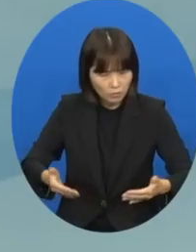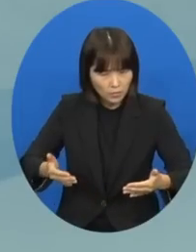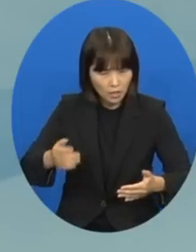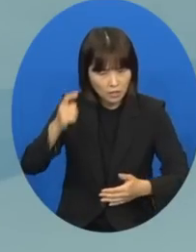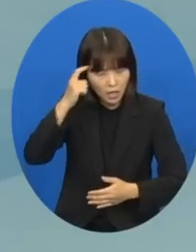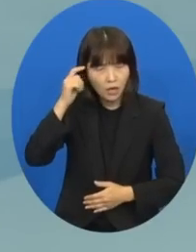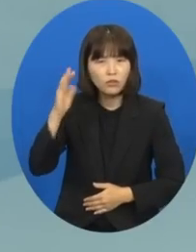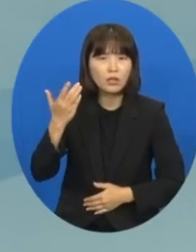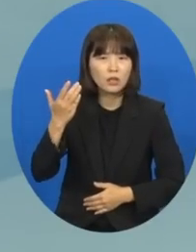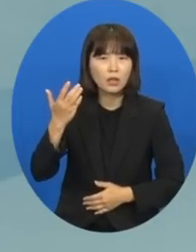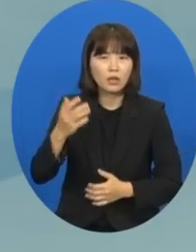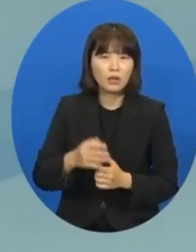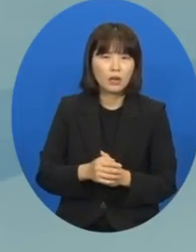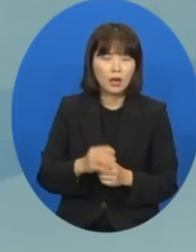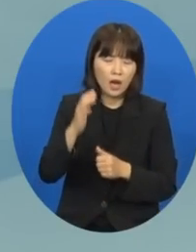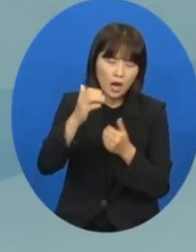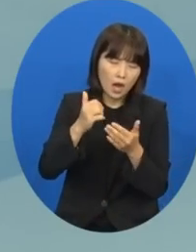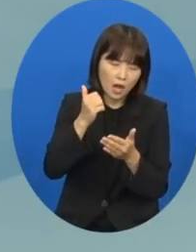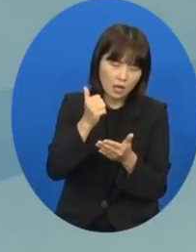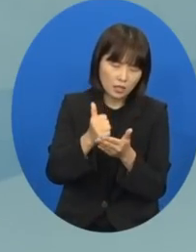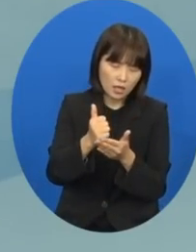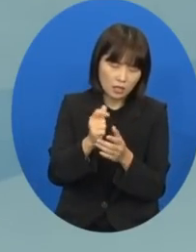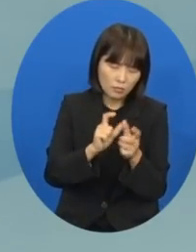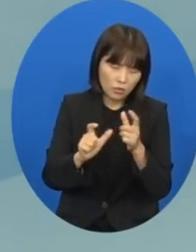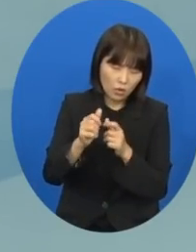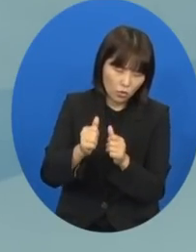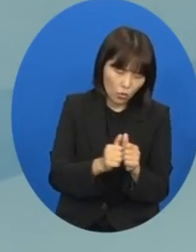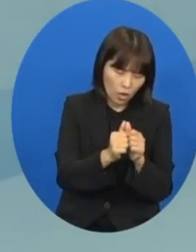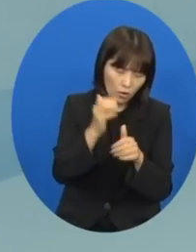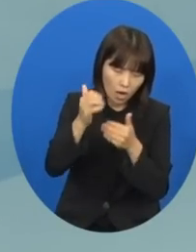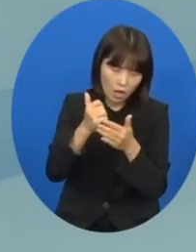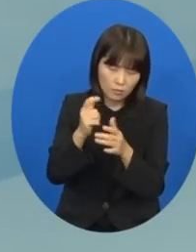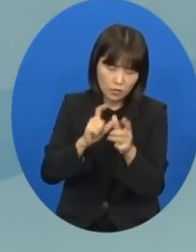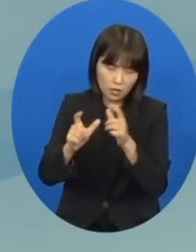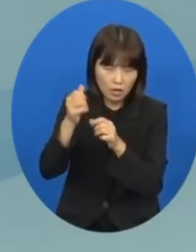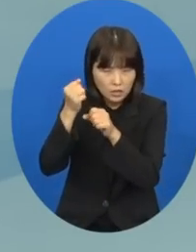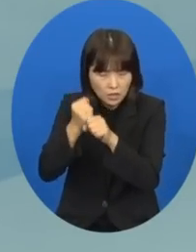더 동행하게 만들고 더 그 이후에 더 주를 붙잡게 만든다면